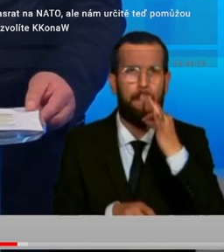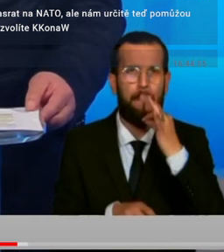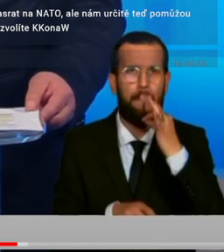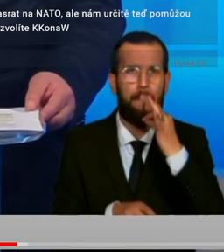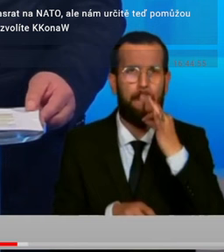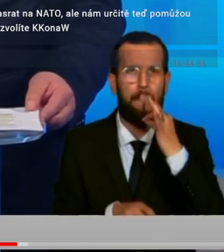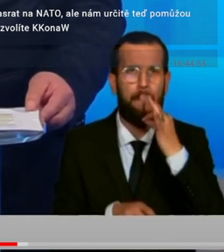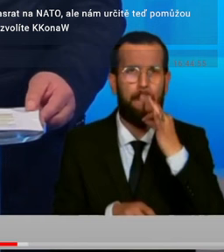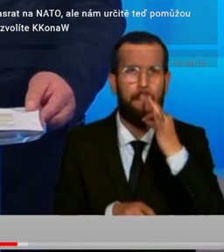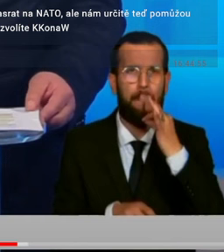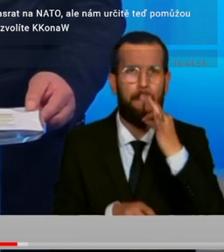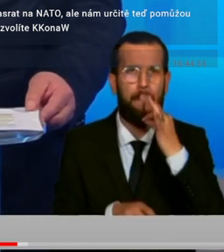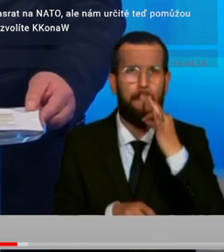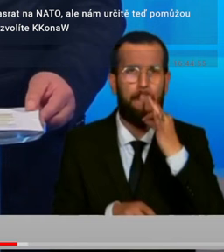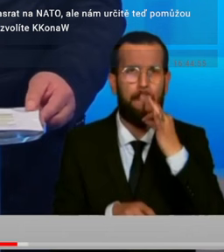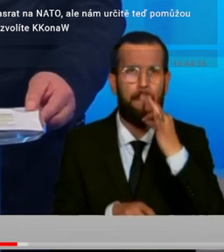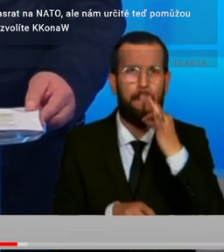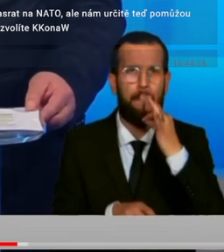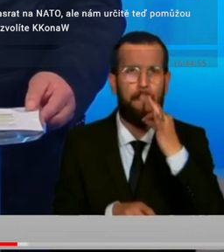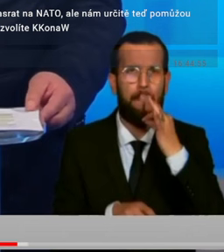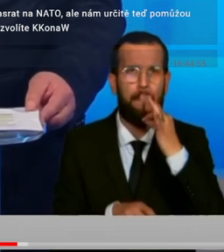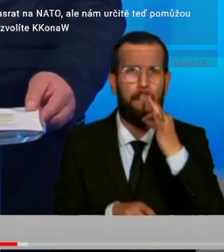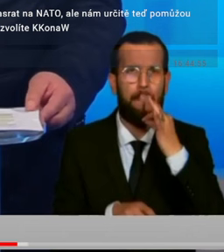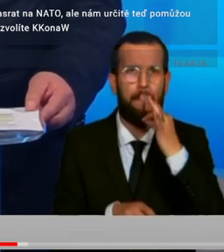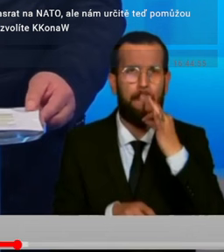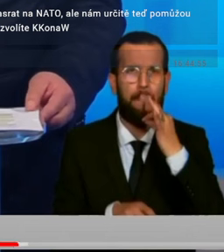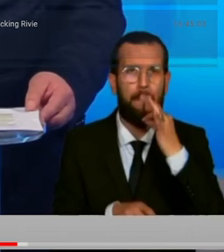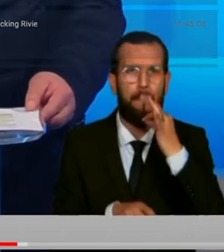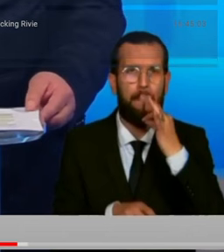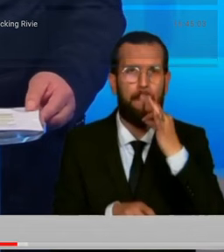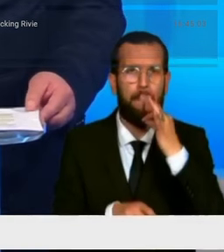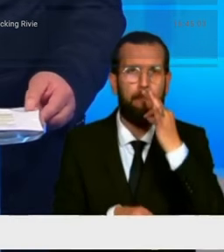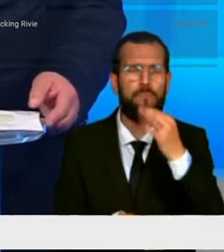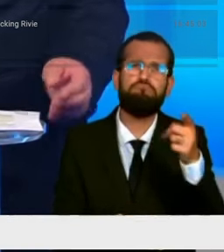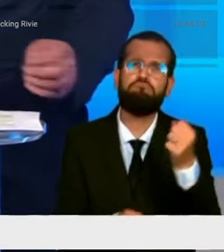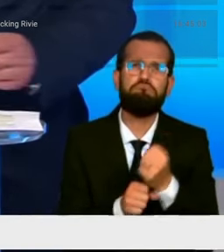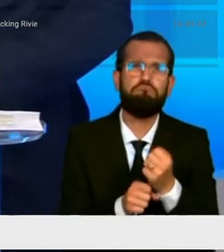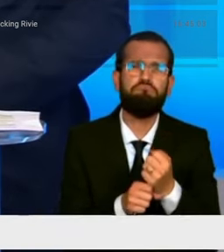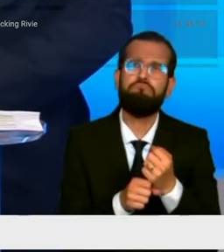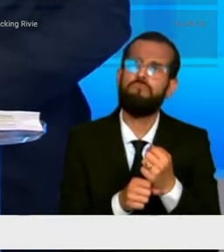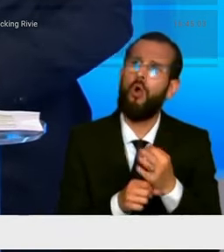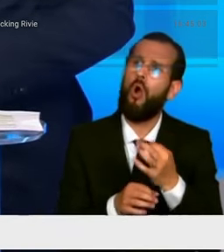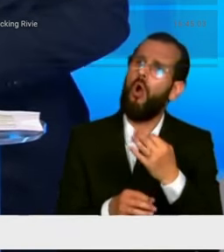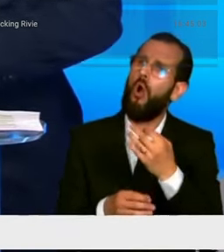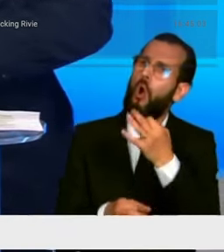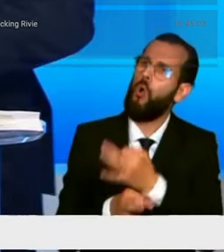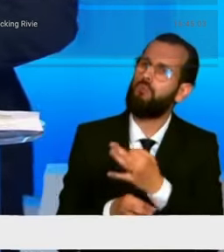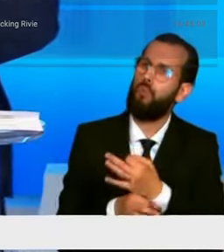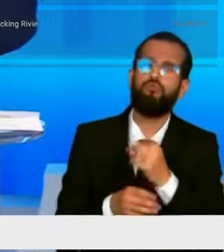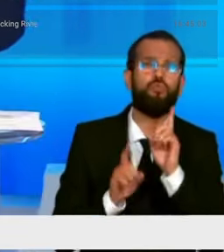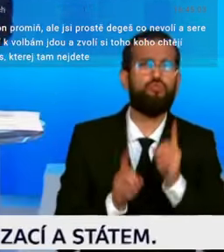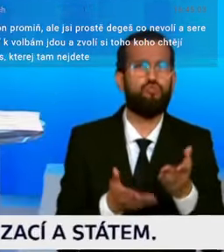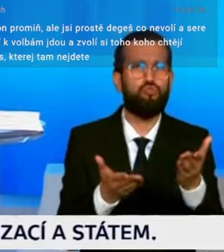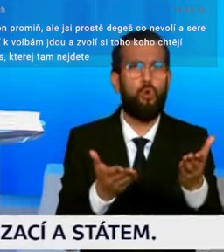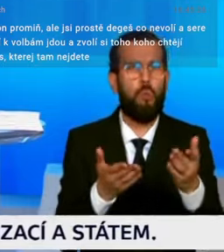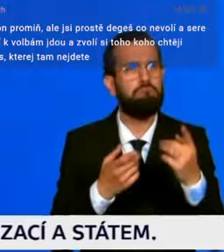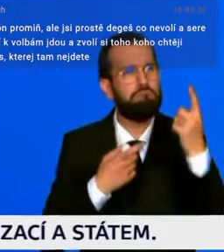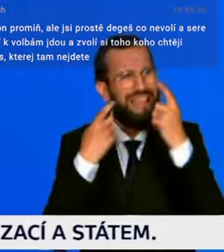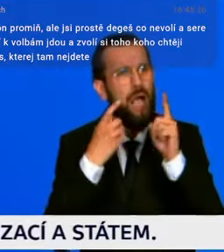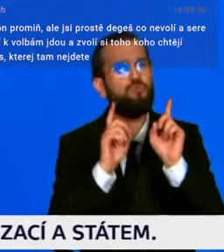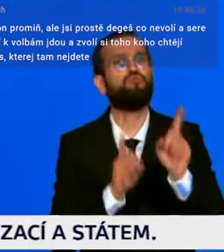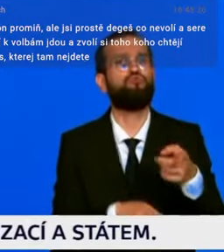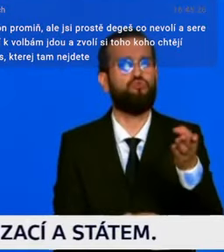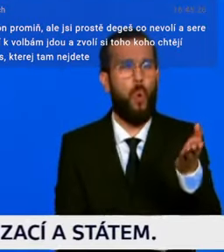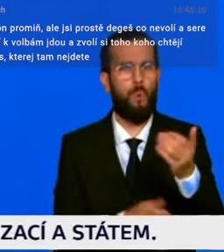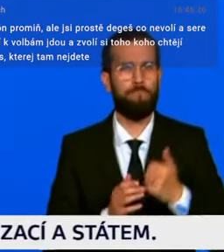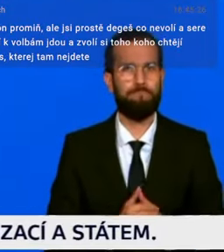Jo rozumieš Jo aspoň niečo proste vláde parlamentu respektíve Aký by bol váš názor ako vrchného veliteľa